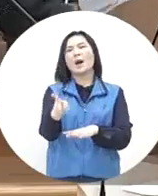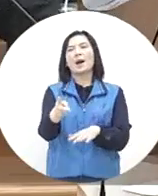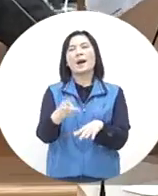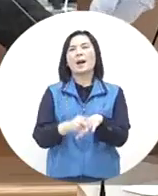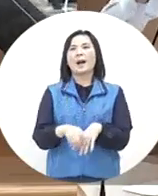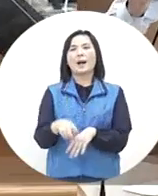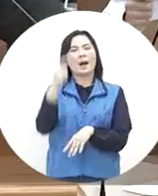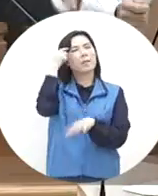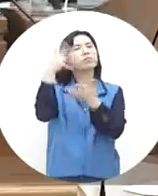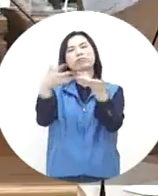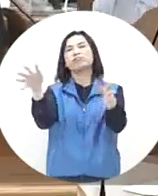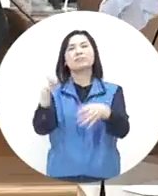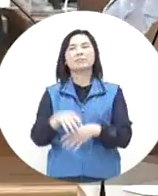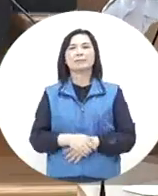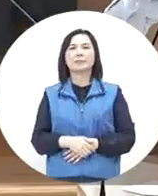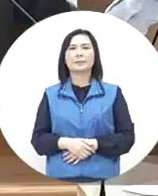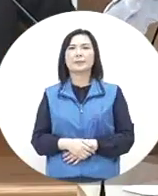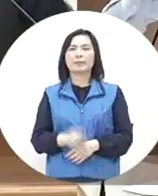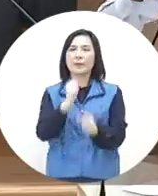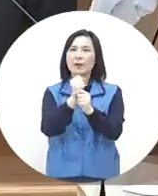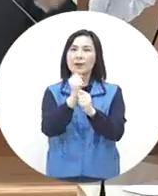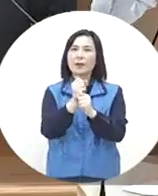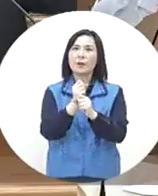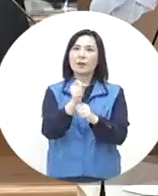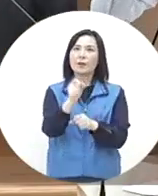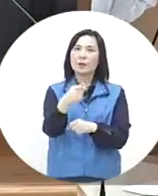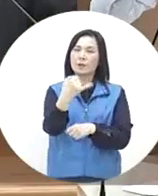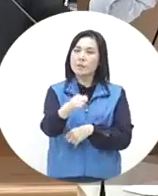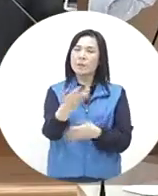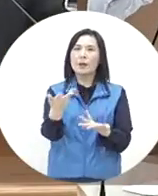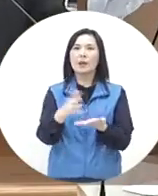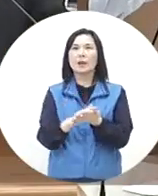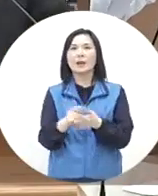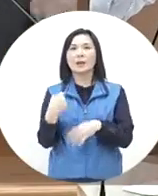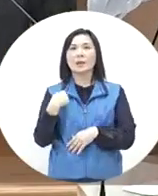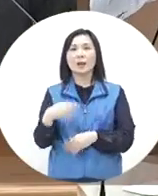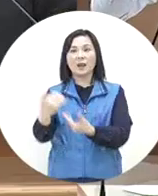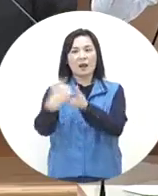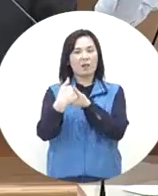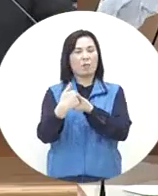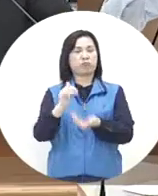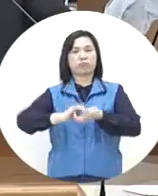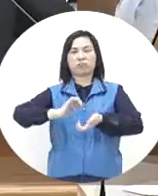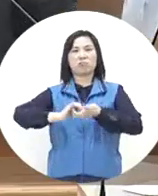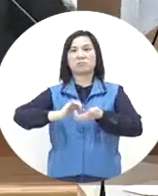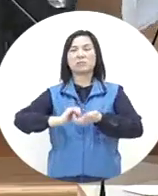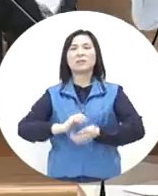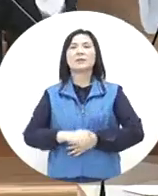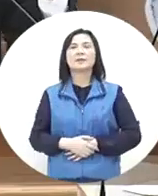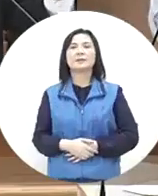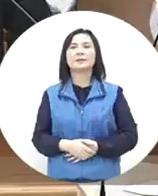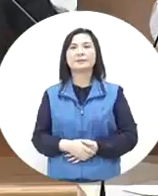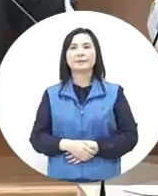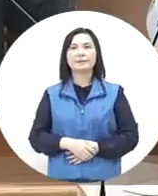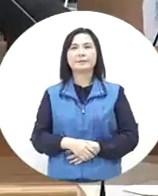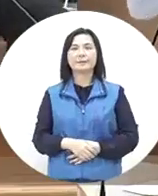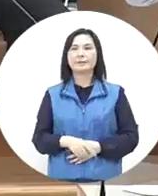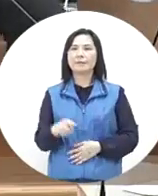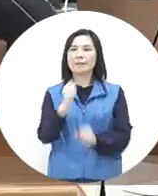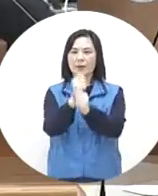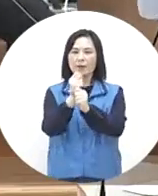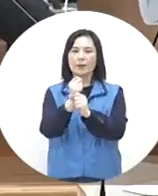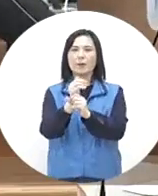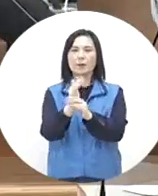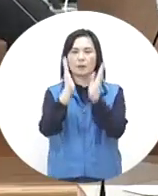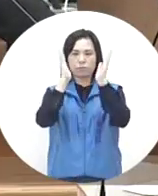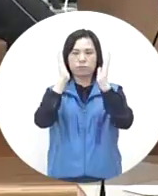长，你是咪意思讲， 我若做无好，你嘛会投我？你啊，我做好，你嘛不一定会投我，对无？啊，做简单就得你。我即马上重要，做好较重要。 我